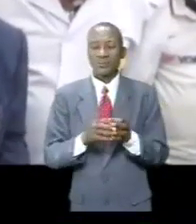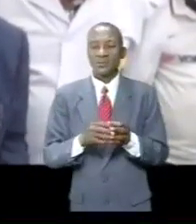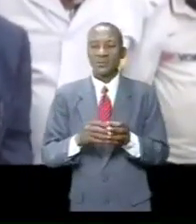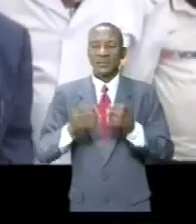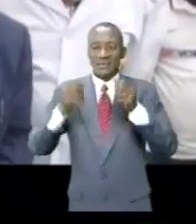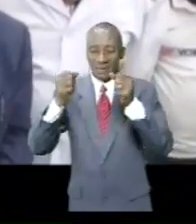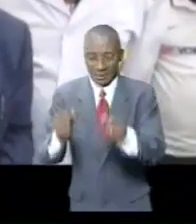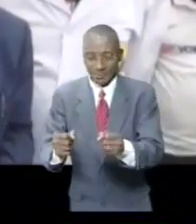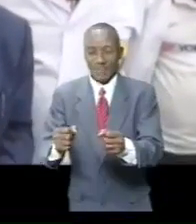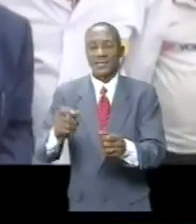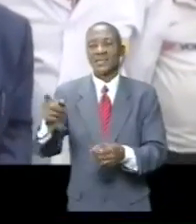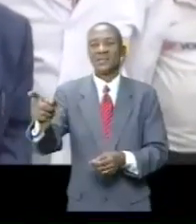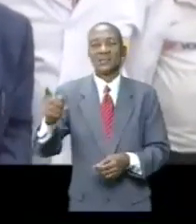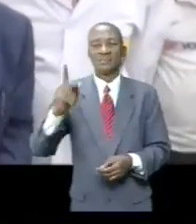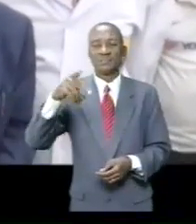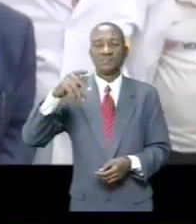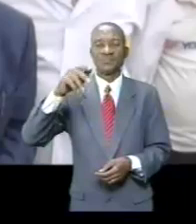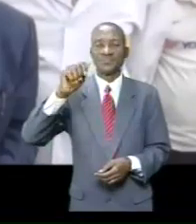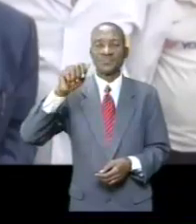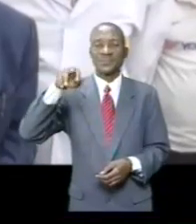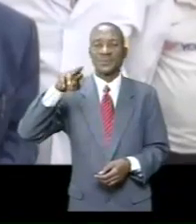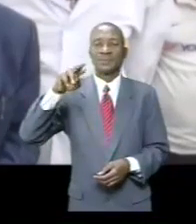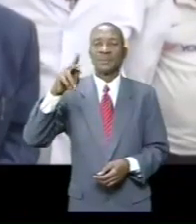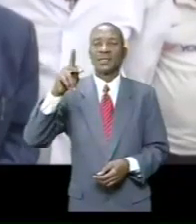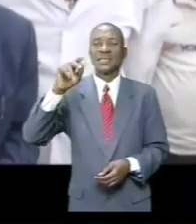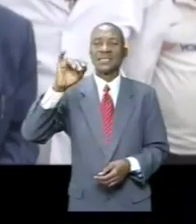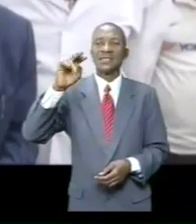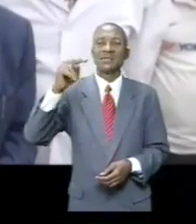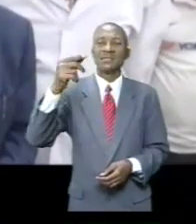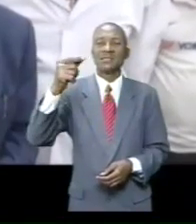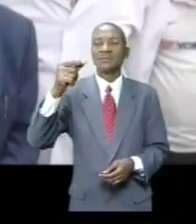c'est des problèmes que nous allons chercher à résoudre avec la ville